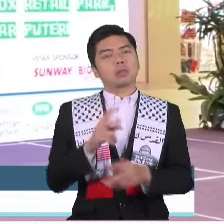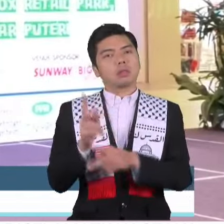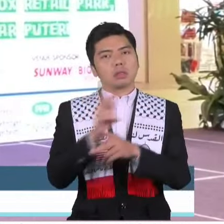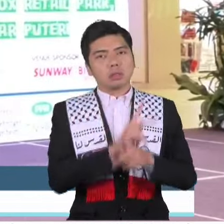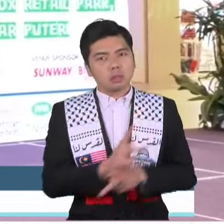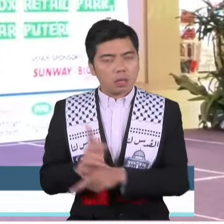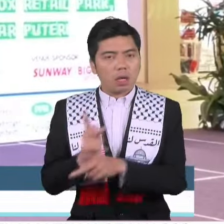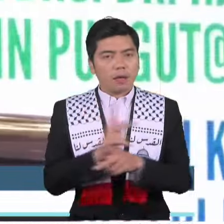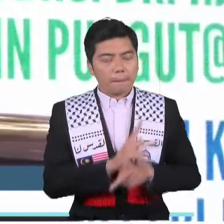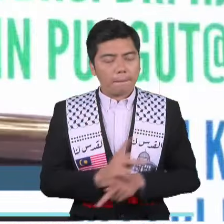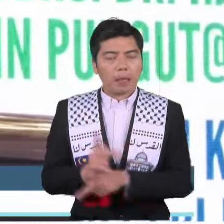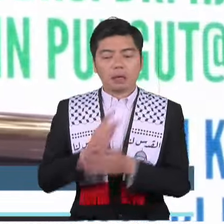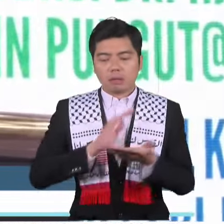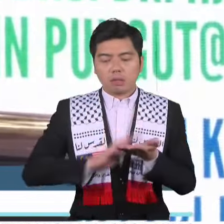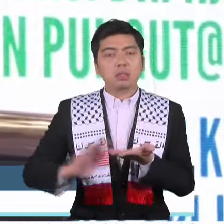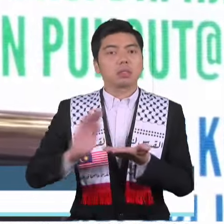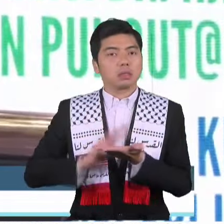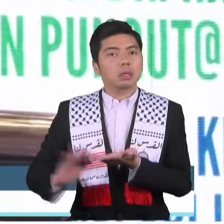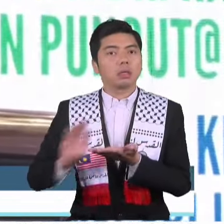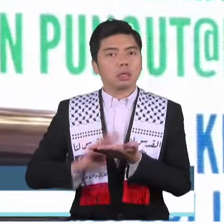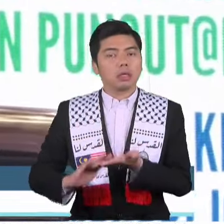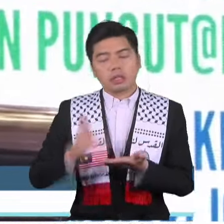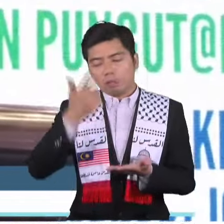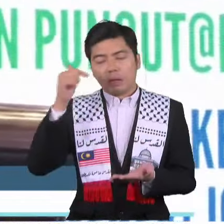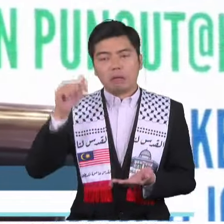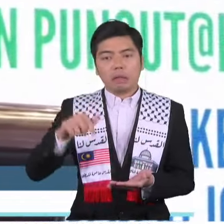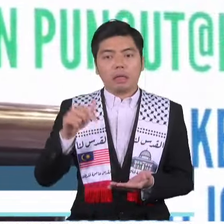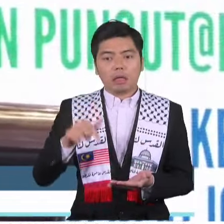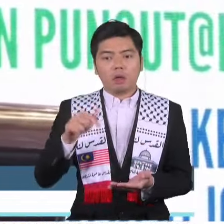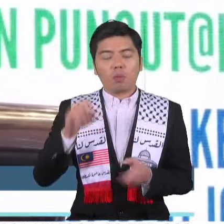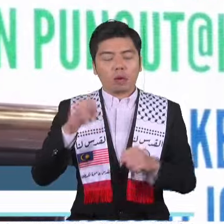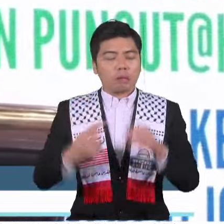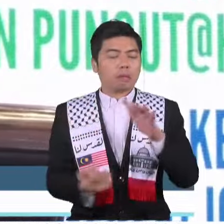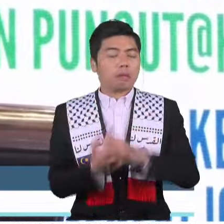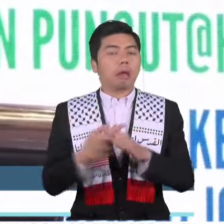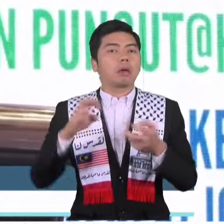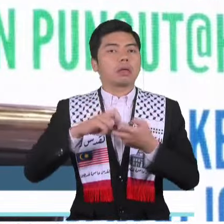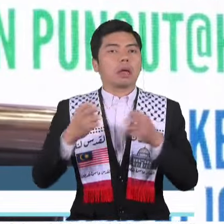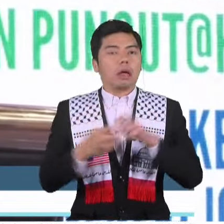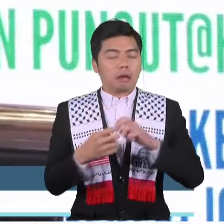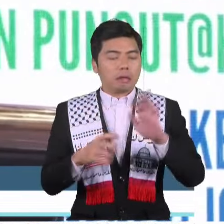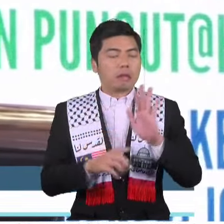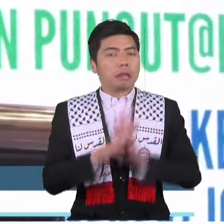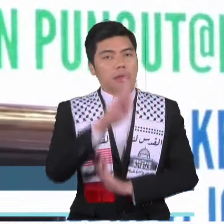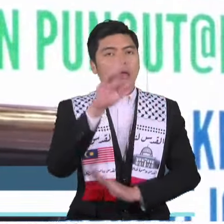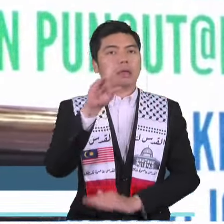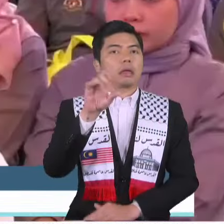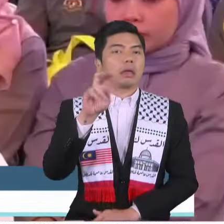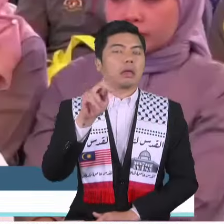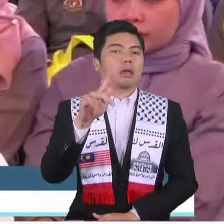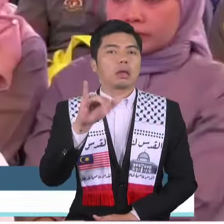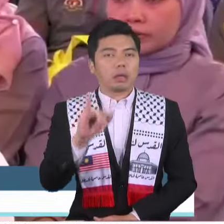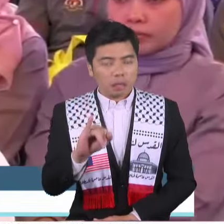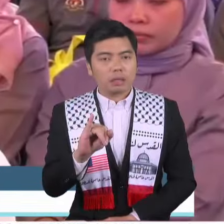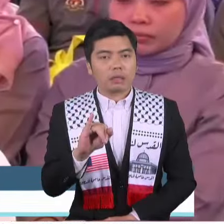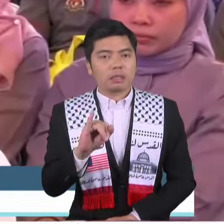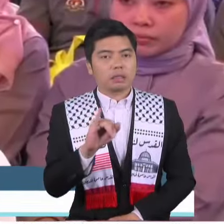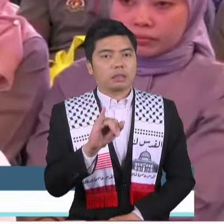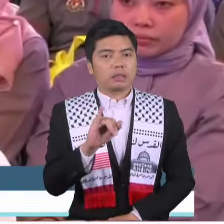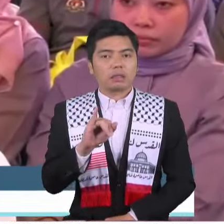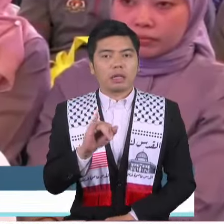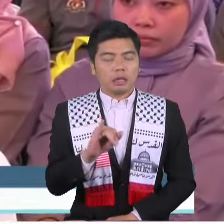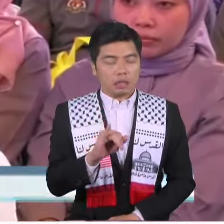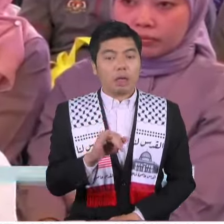amal aspek kebersihan. Antara punca peningkatan kes denggi, cuaca yang tidak menentu selain pergerakan masyarakat yang meningkat